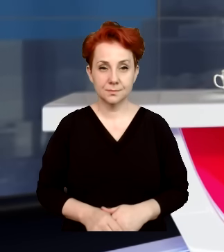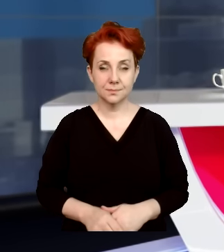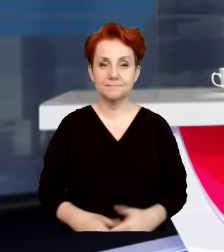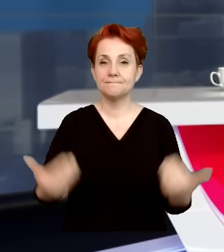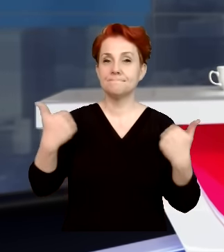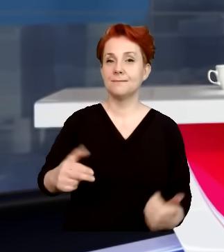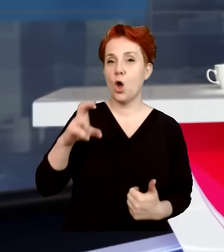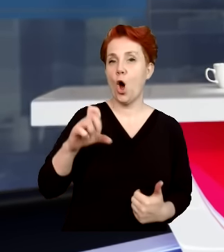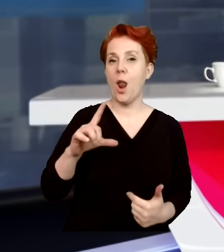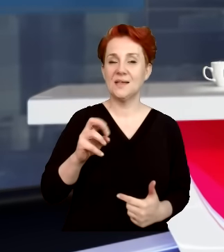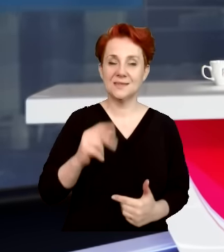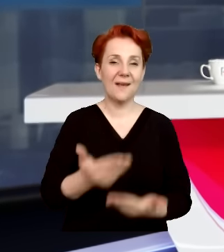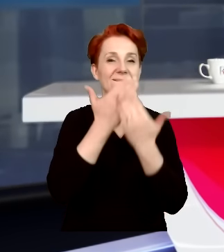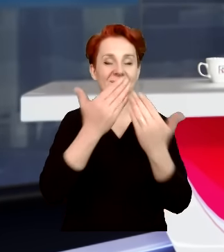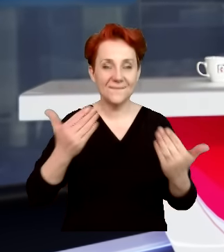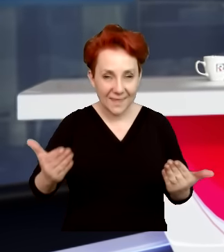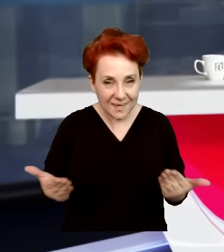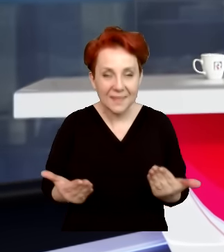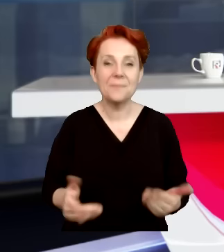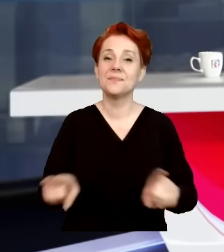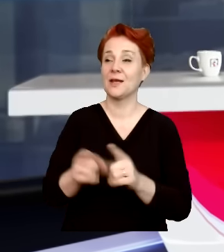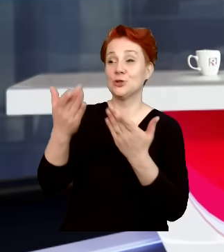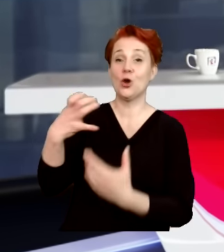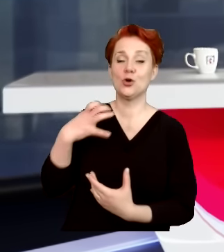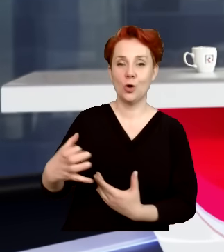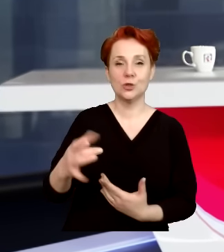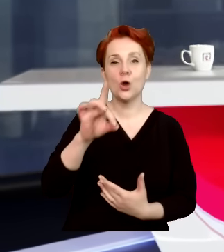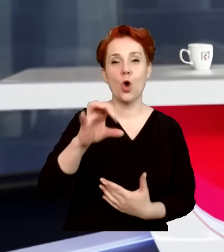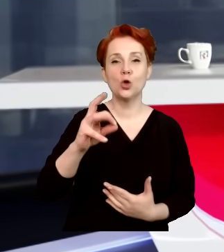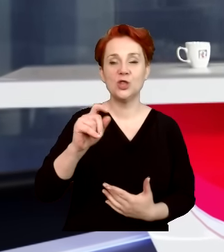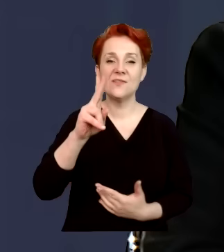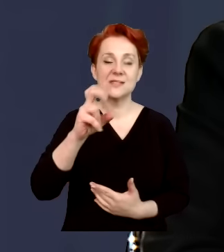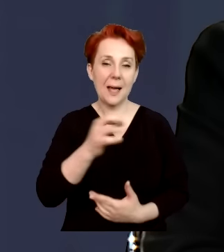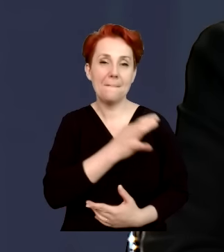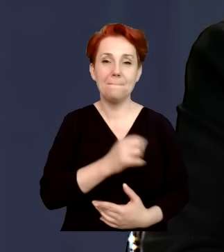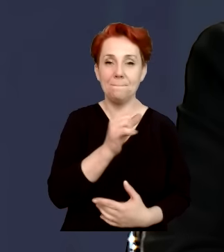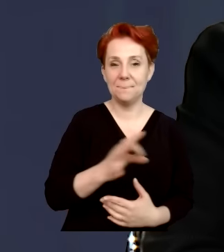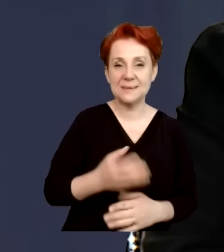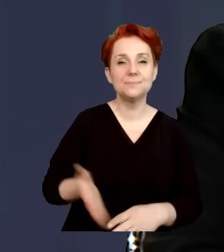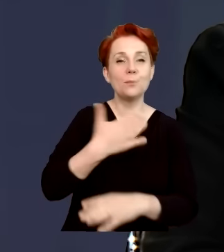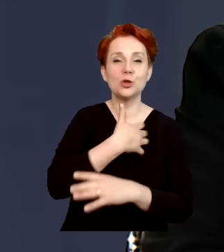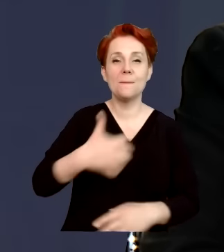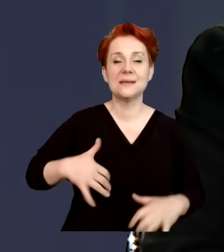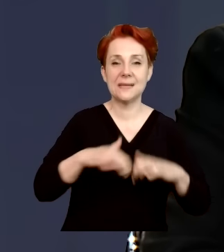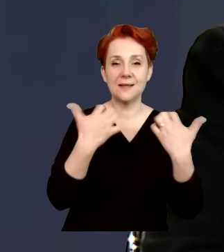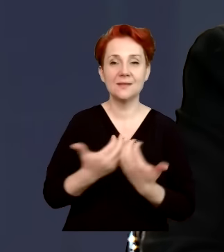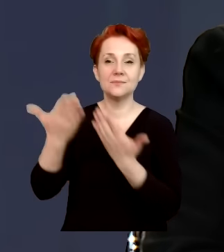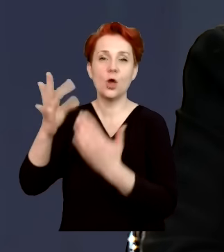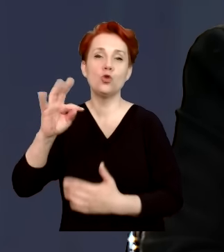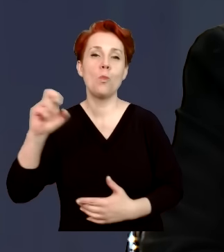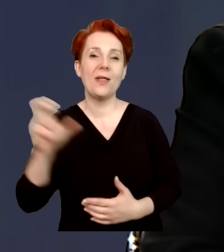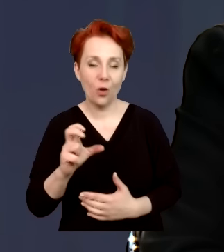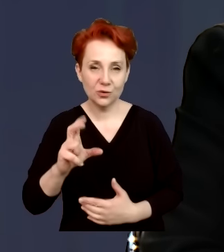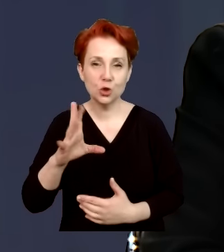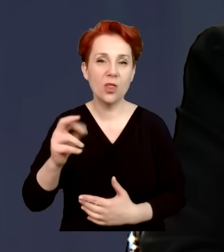Danuta Cholecka, raz jeszcze witam Państwa i witam przede wszystkim moich gości. Małgorzata Gosiewska, Prawo i Sprawiedliwość, była wicemarszałek Sejmu. Witold Tumanowicz, Konfederacja.